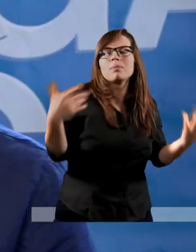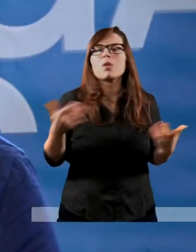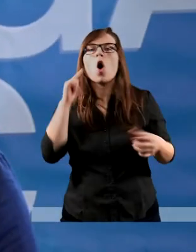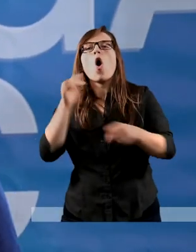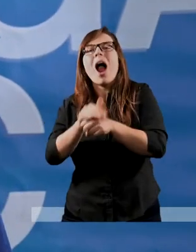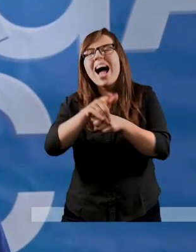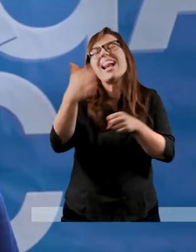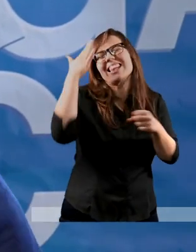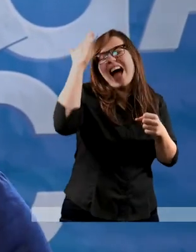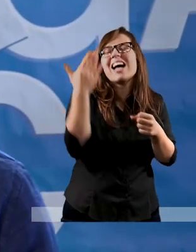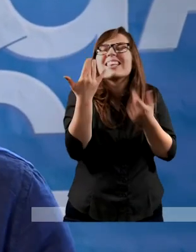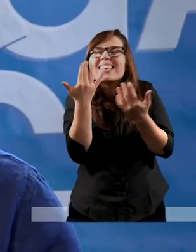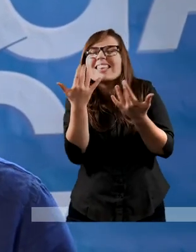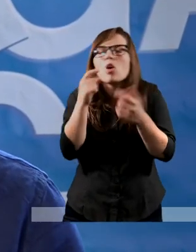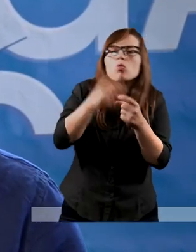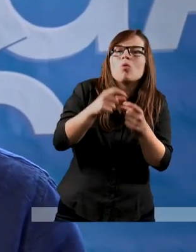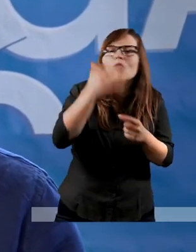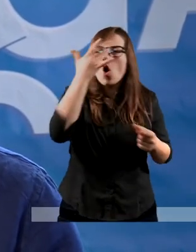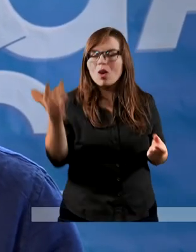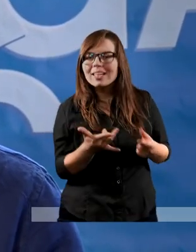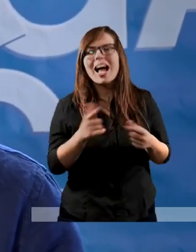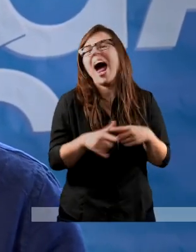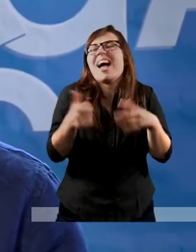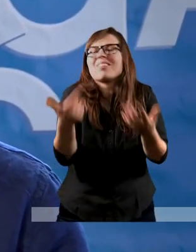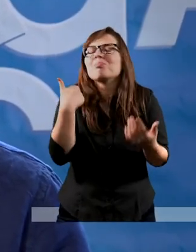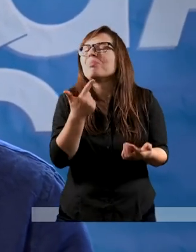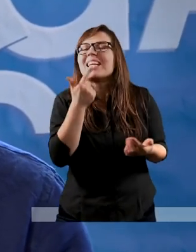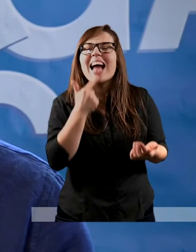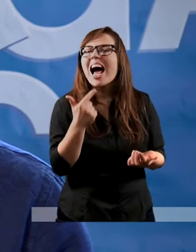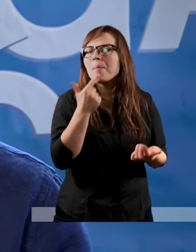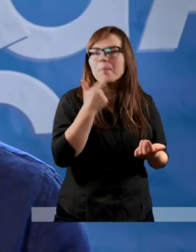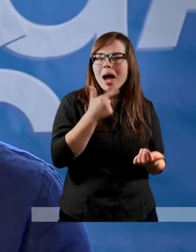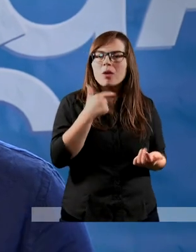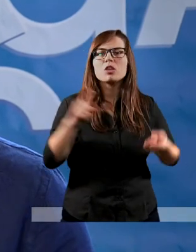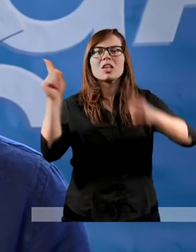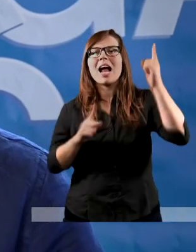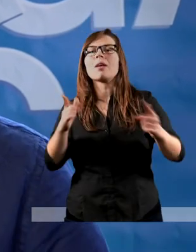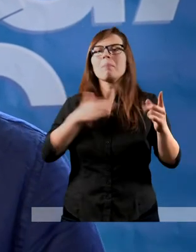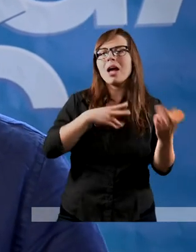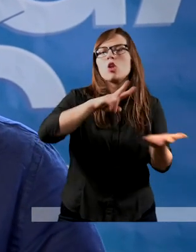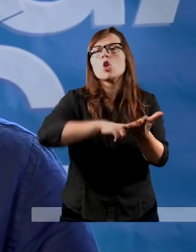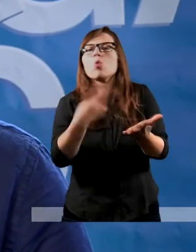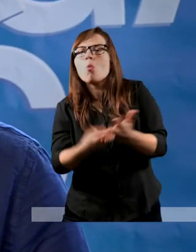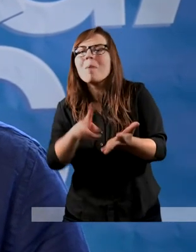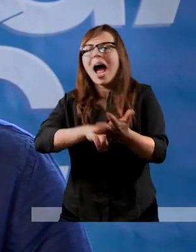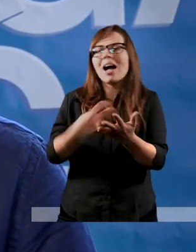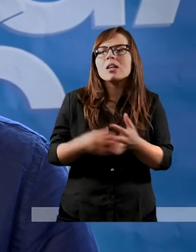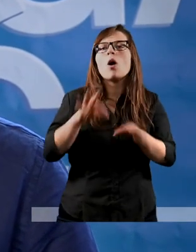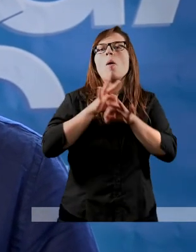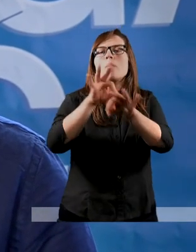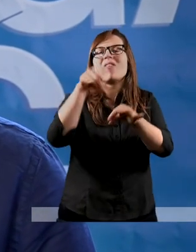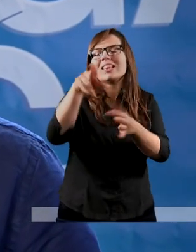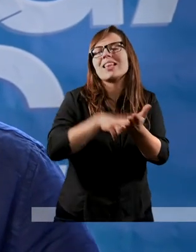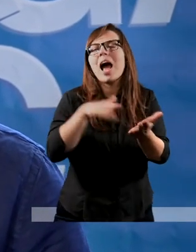kolega tam znał parę słów rosyjskich, ale to było za mało. Czasami mieliśmy tłumacza, prowadziliśmy tam